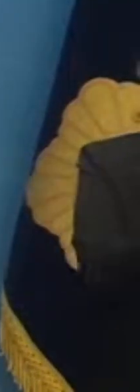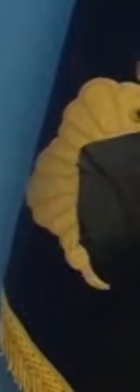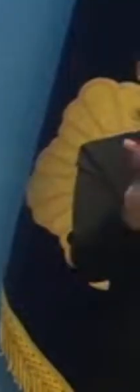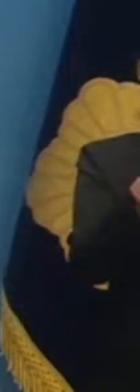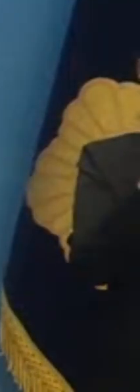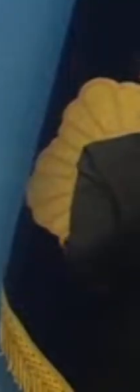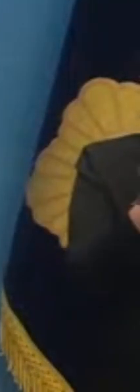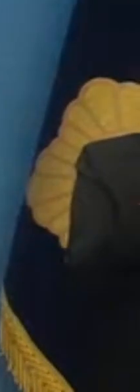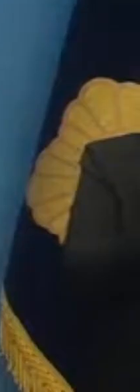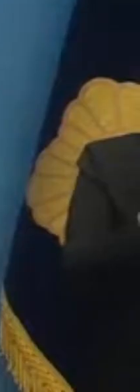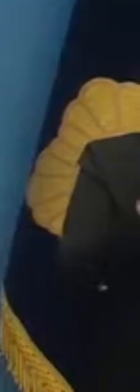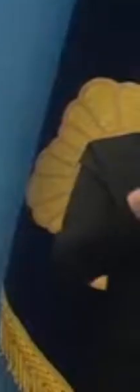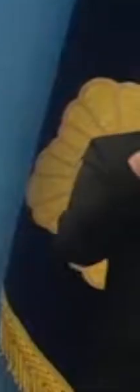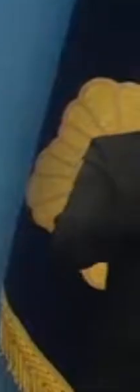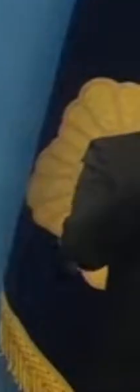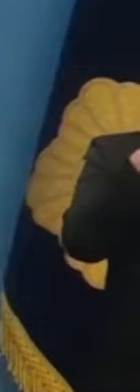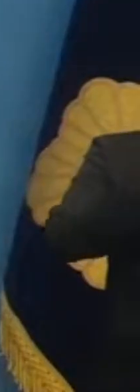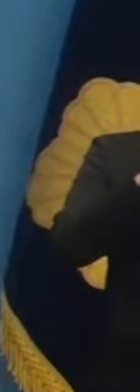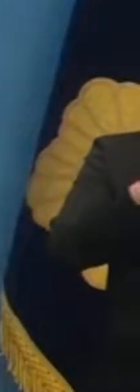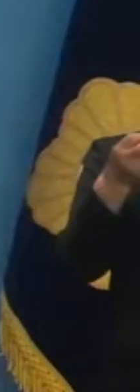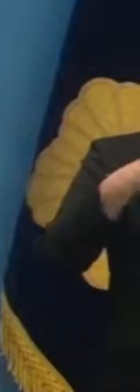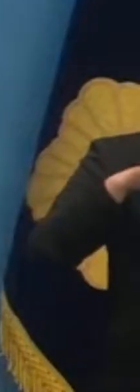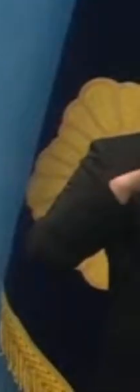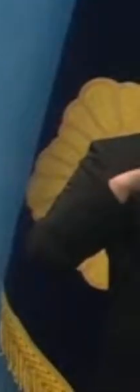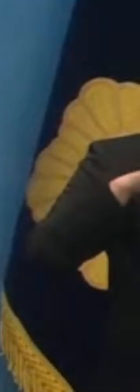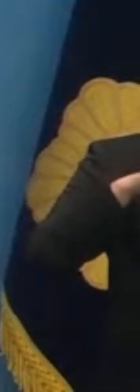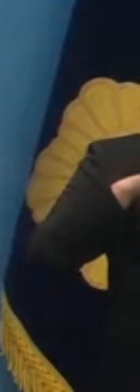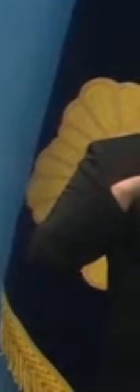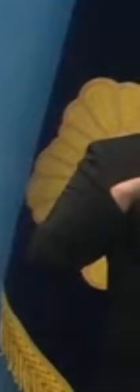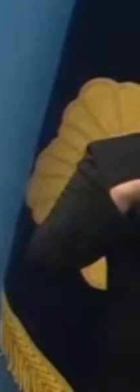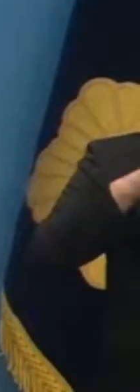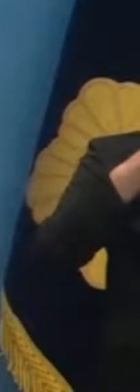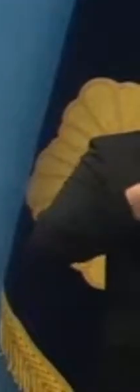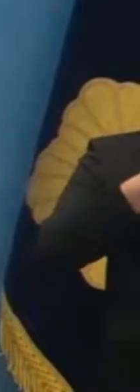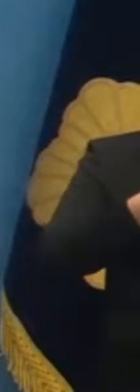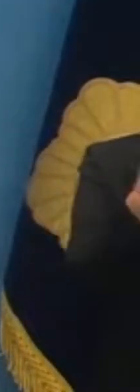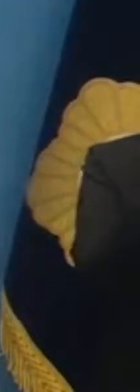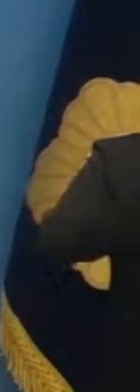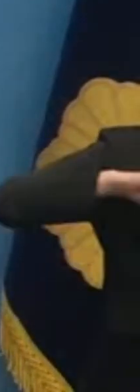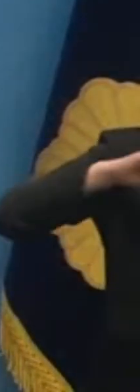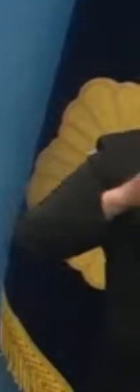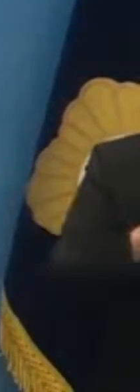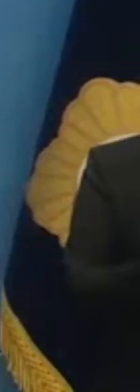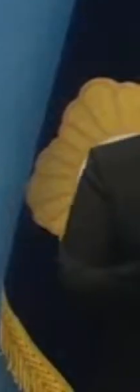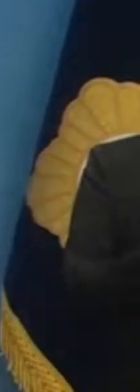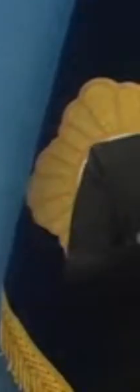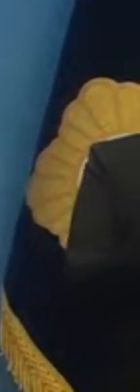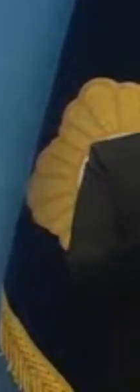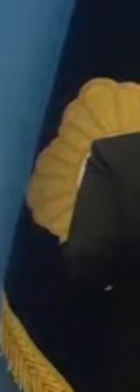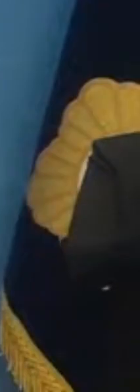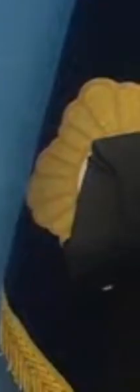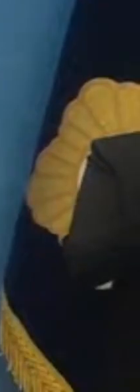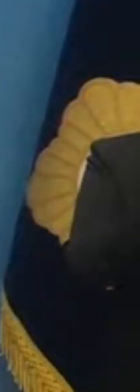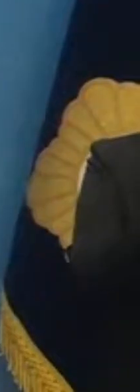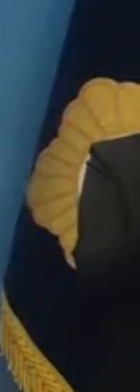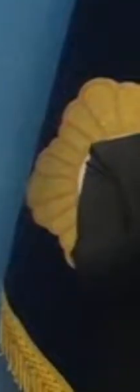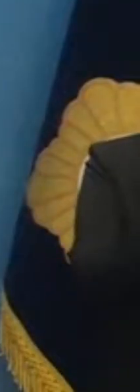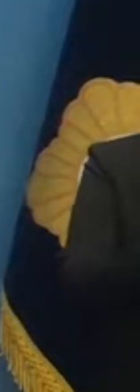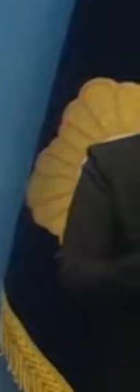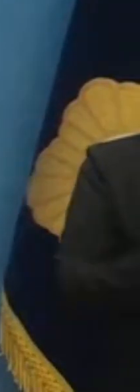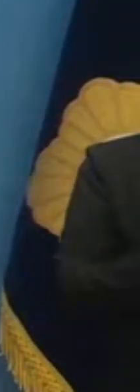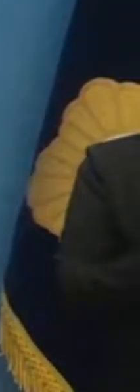이는 공직선거법 및 정보통신망법의 위반에 해당합니다. 이에 해당 언론사들에 대해